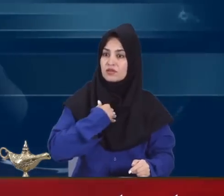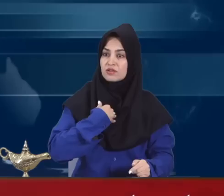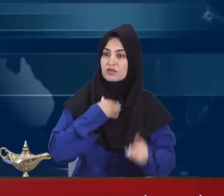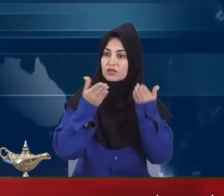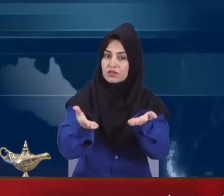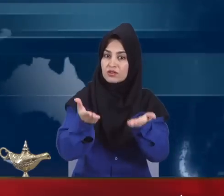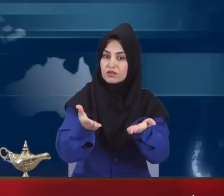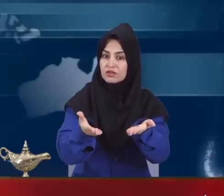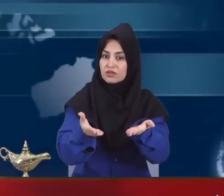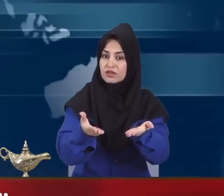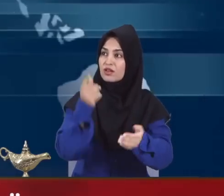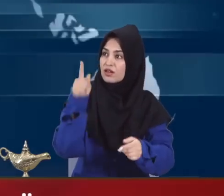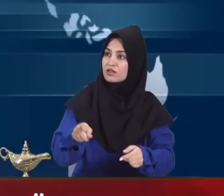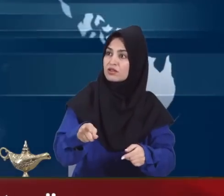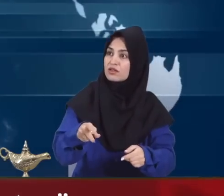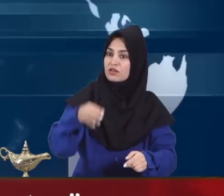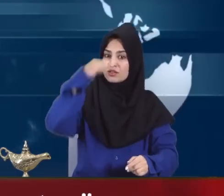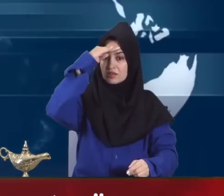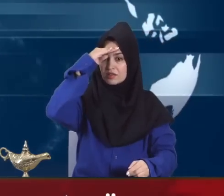عمو بوده.